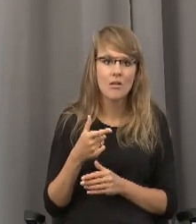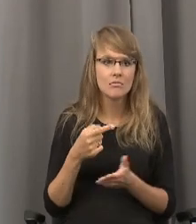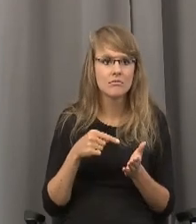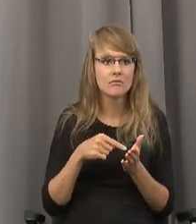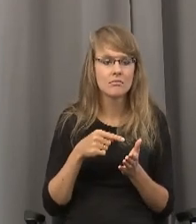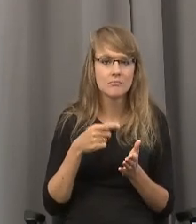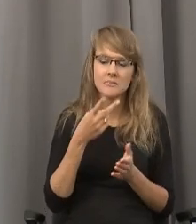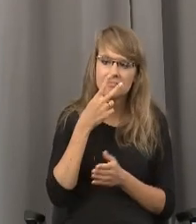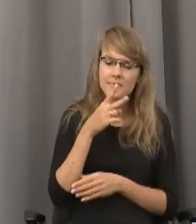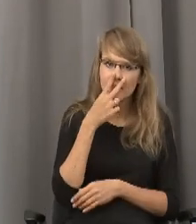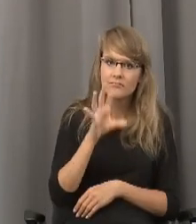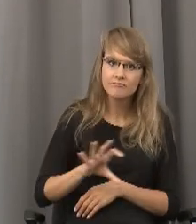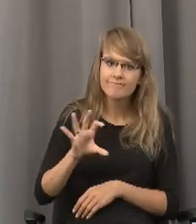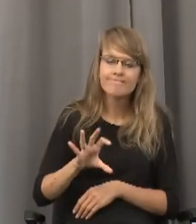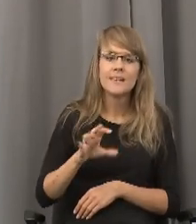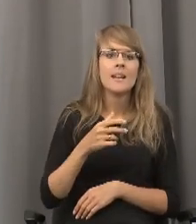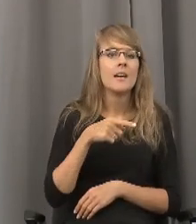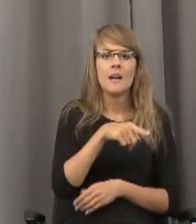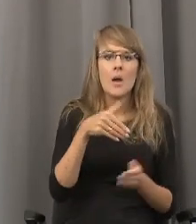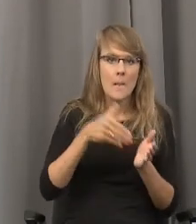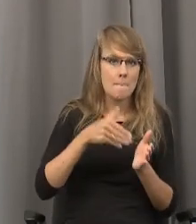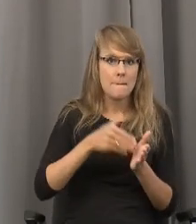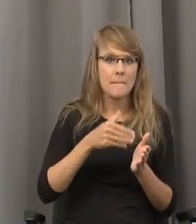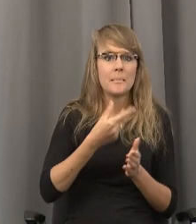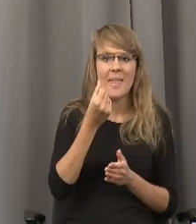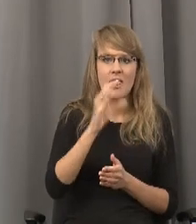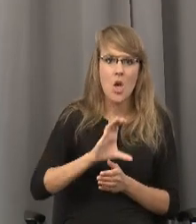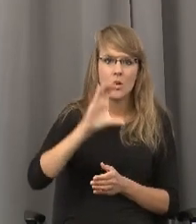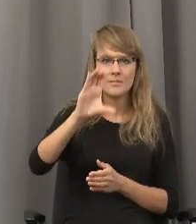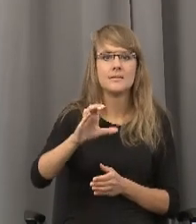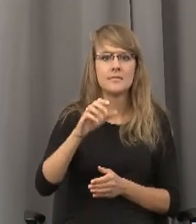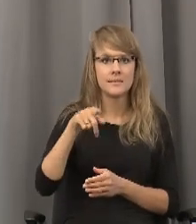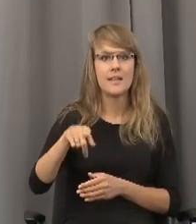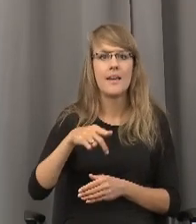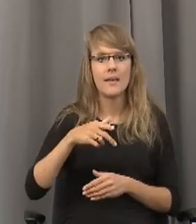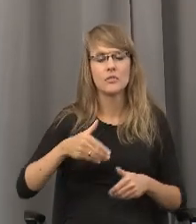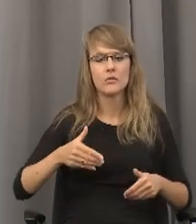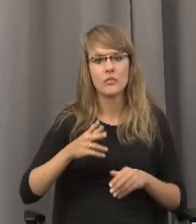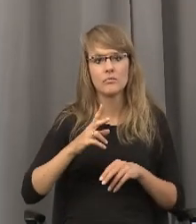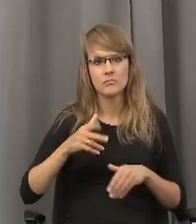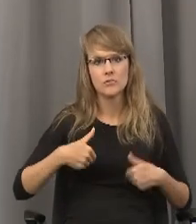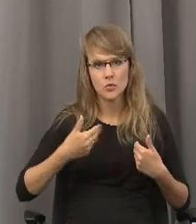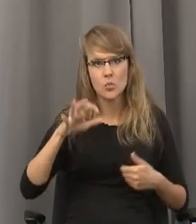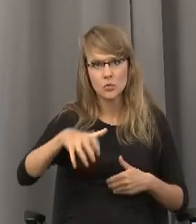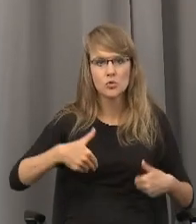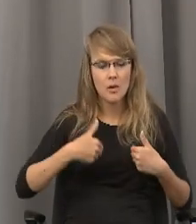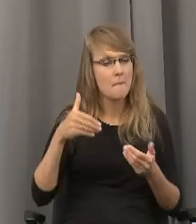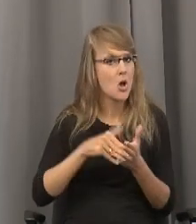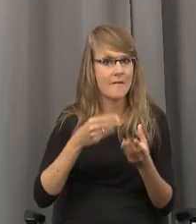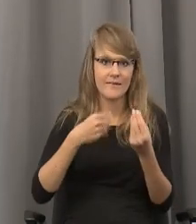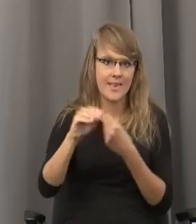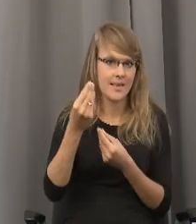służbę zdrowia powinny być zwiększone, bo miara tych oczekiwań naturalnych w związku z rozwojem kraju adresowanych do osób, jest z